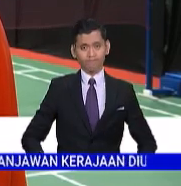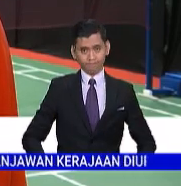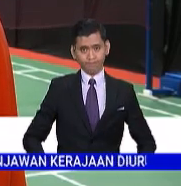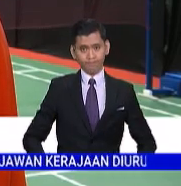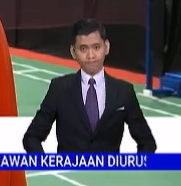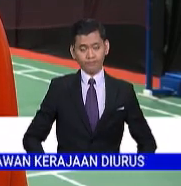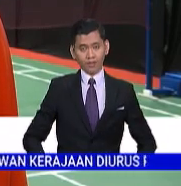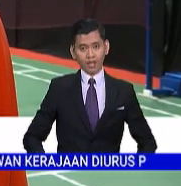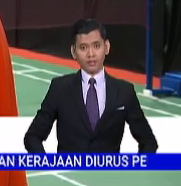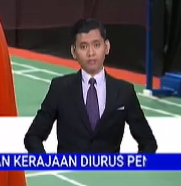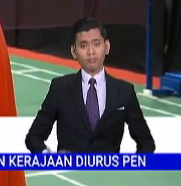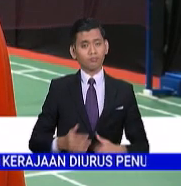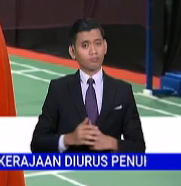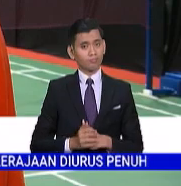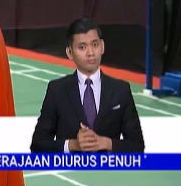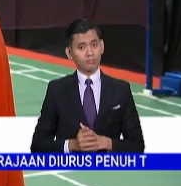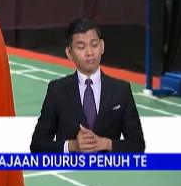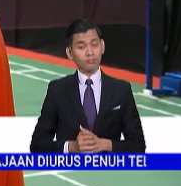buat